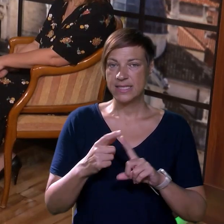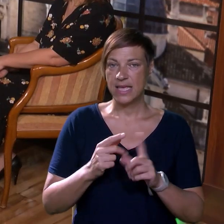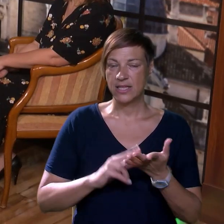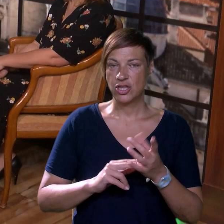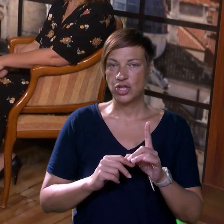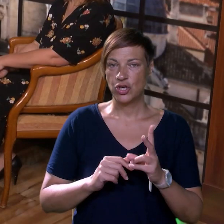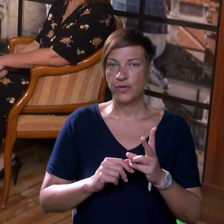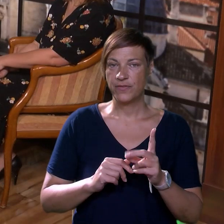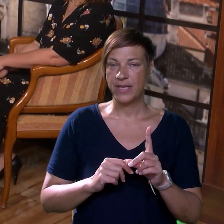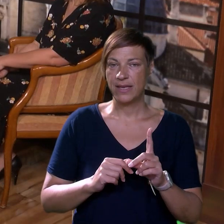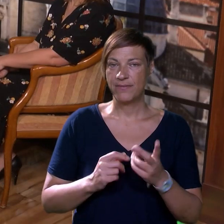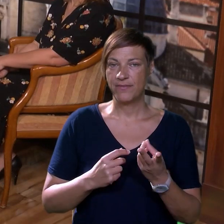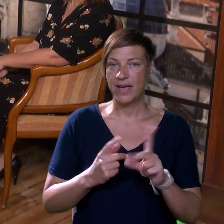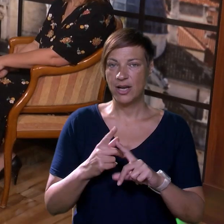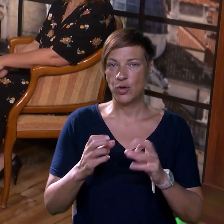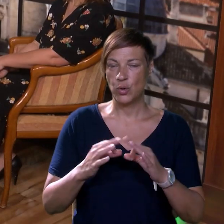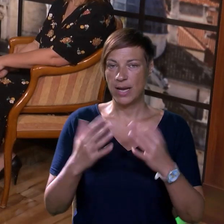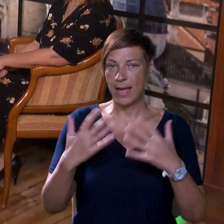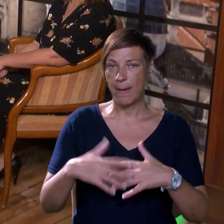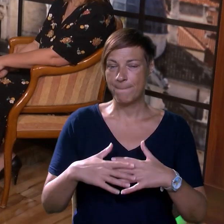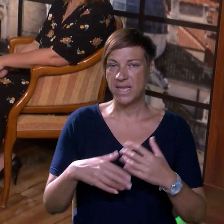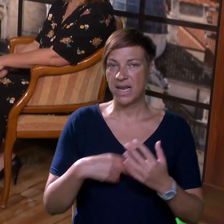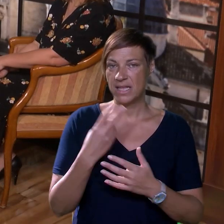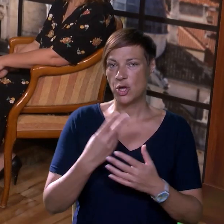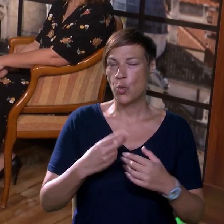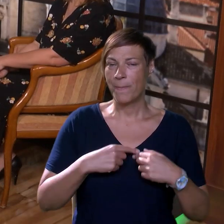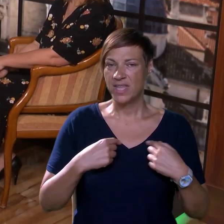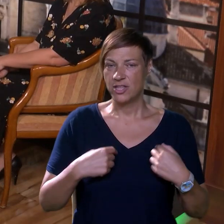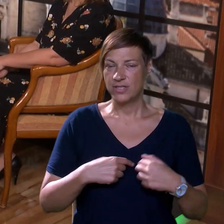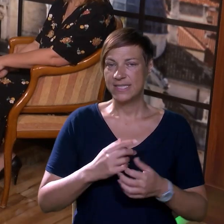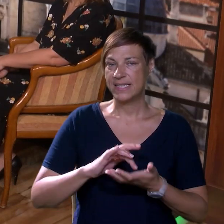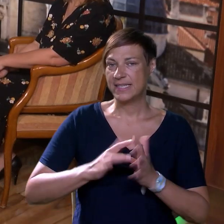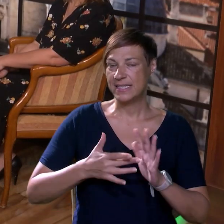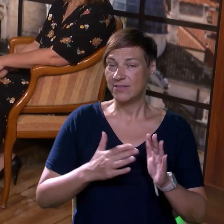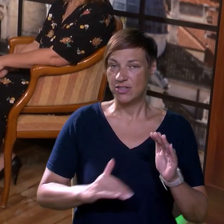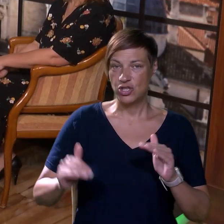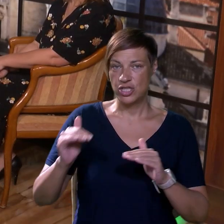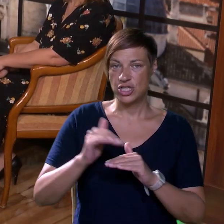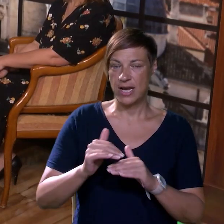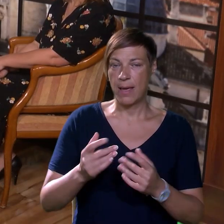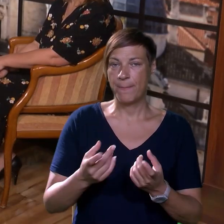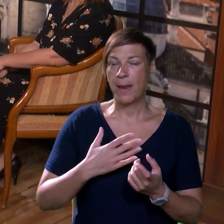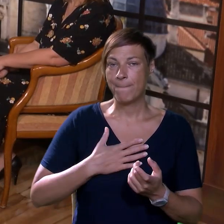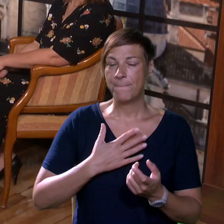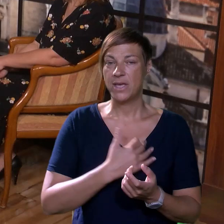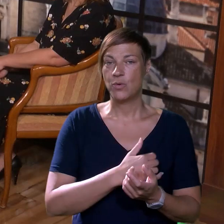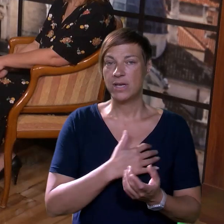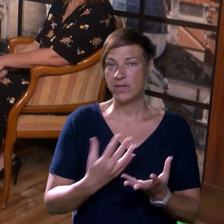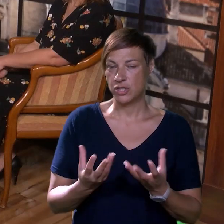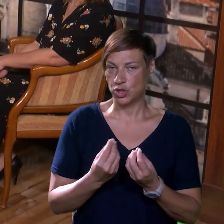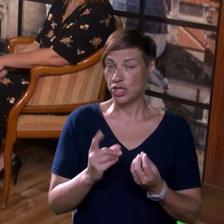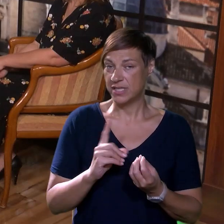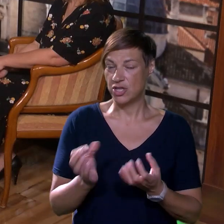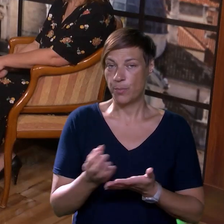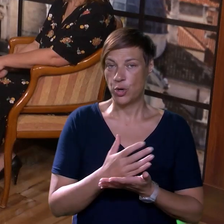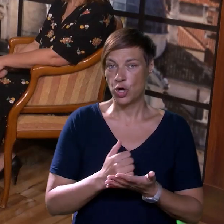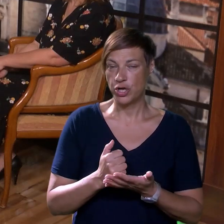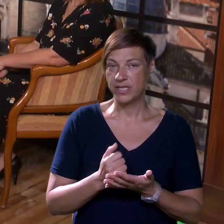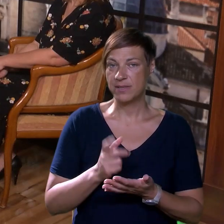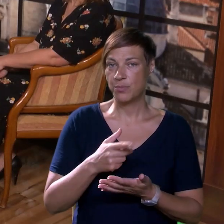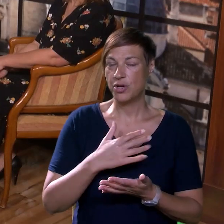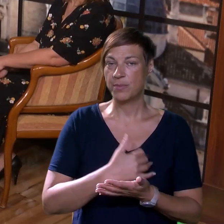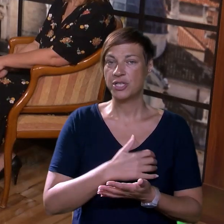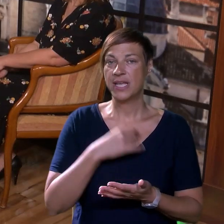Stentovi, valvule, aparati, umjetno srce, sve je to otišlo naprijed i mi u Hrvatskoj to dosta dobro koristimo. Možemo reći